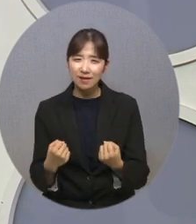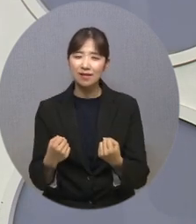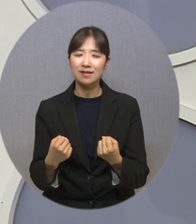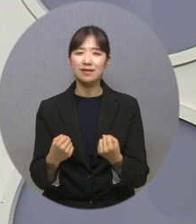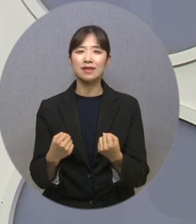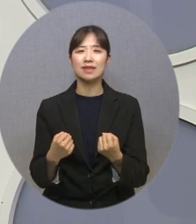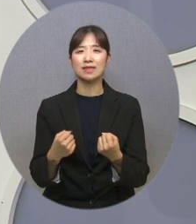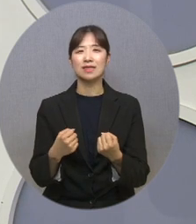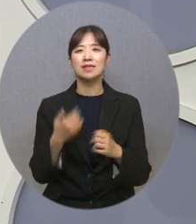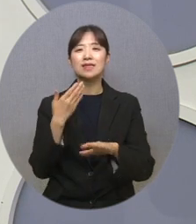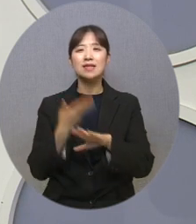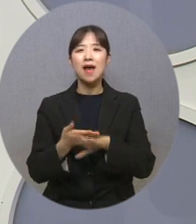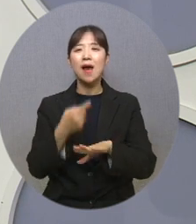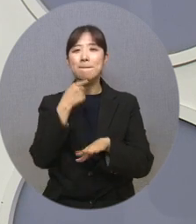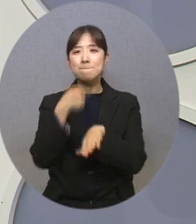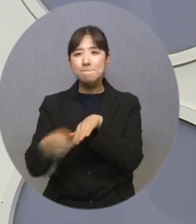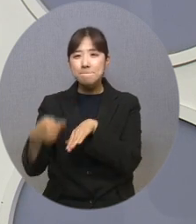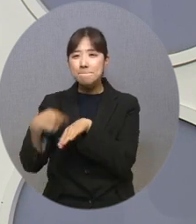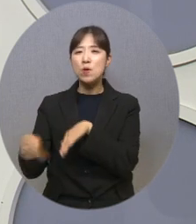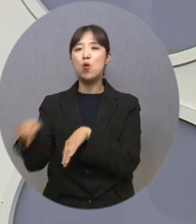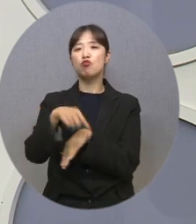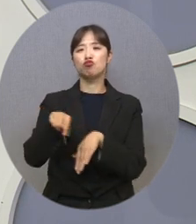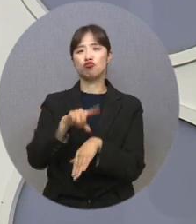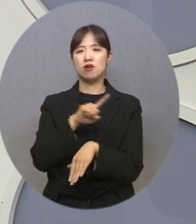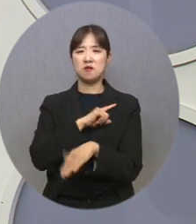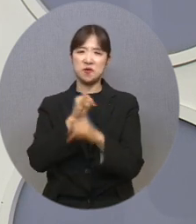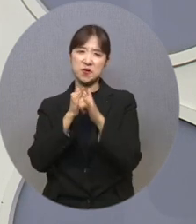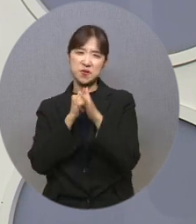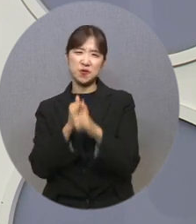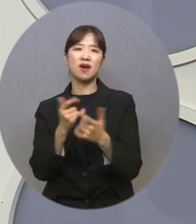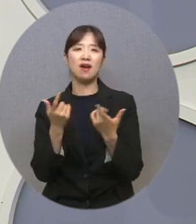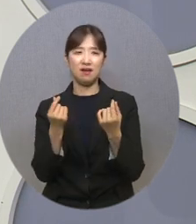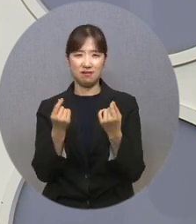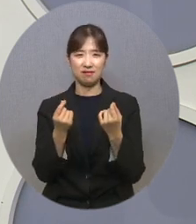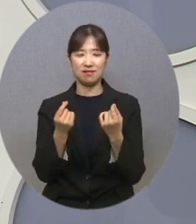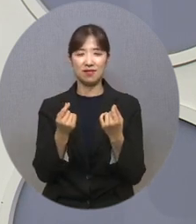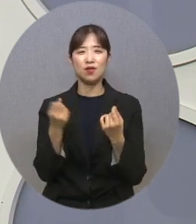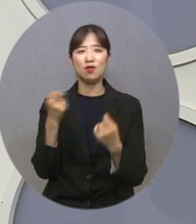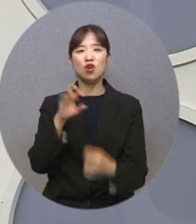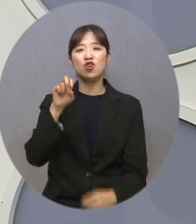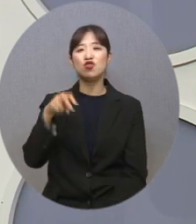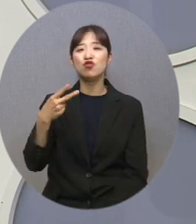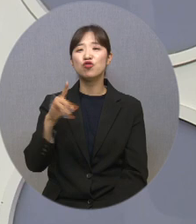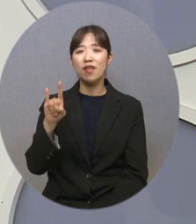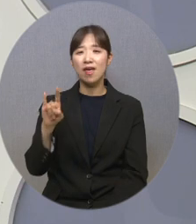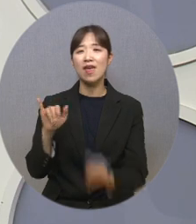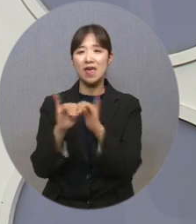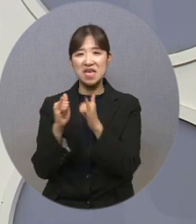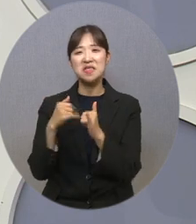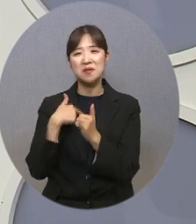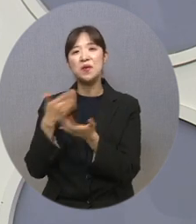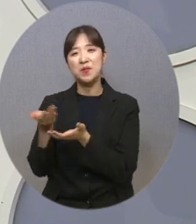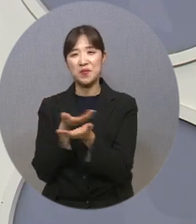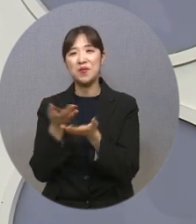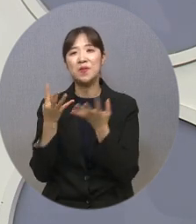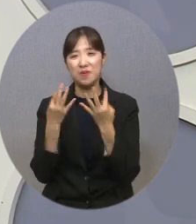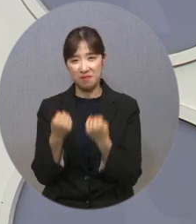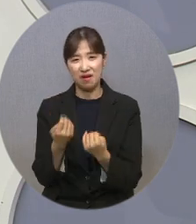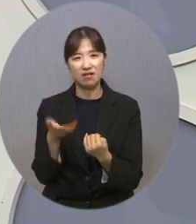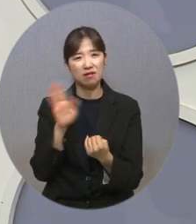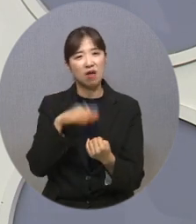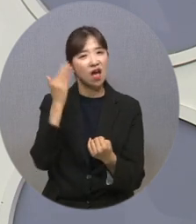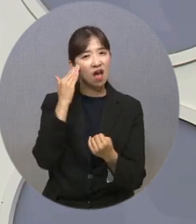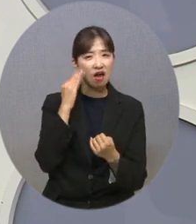가운데 우수하다. 저는 그 주이시 유태인들도 많이 사귀었는데 한국